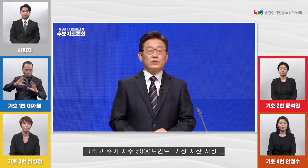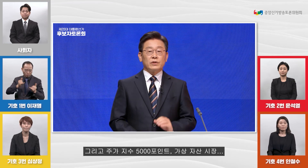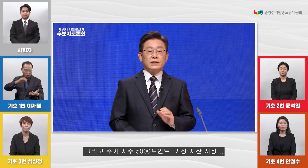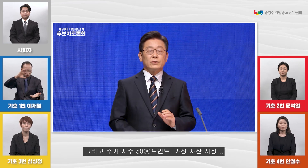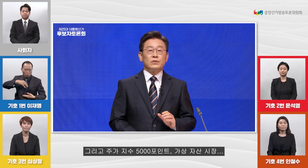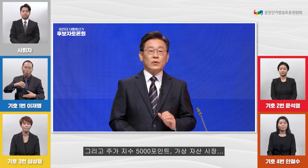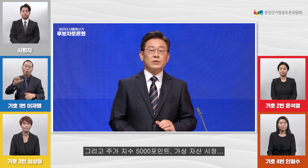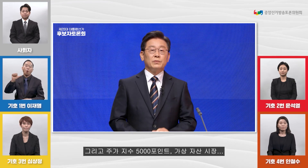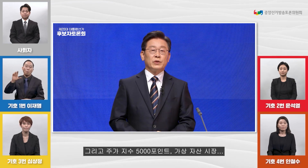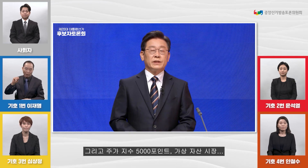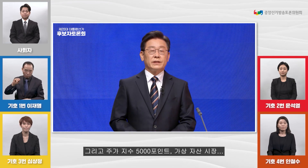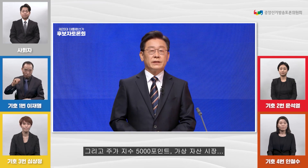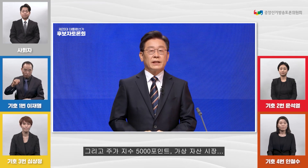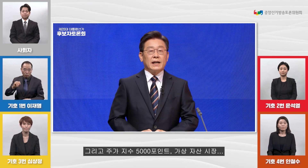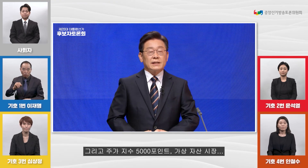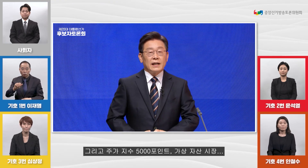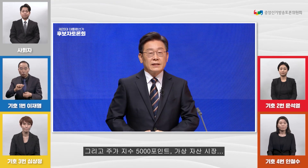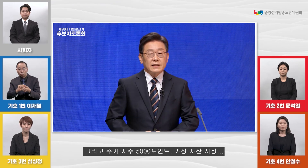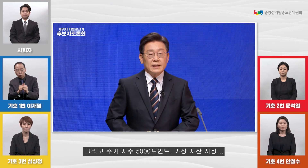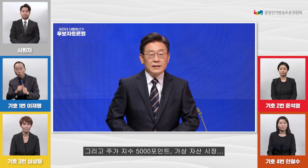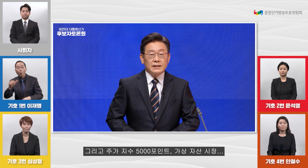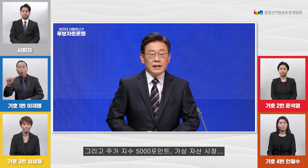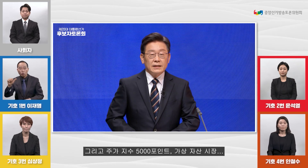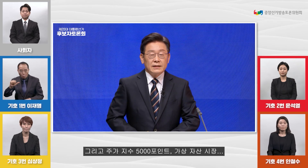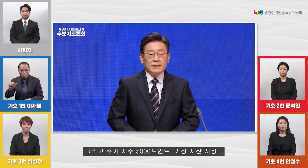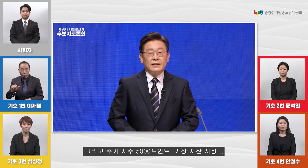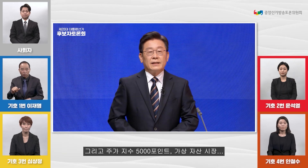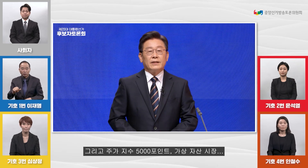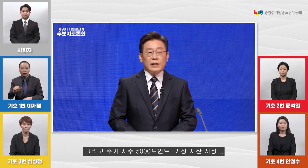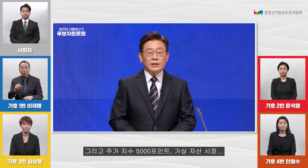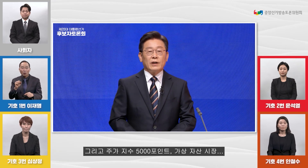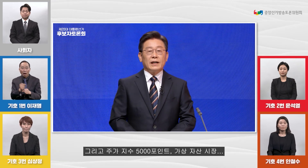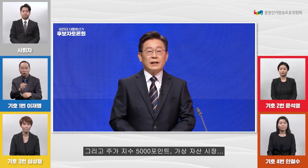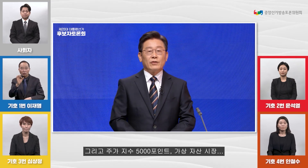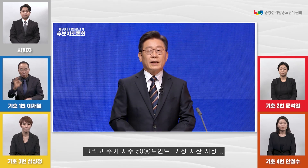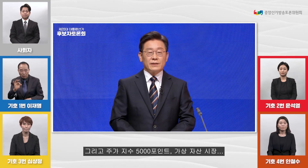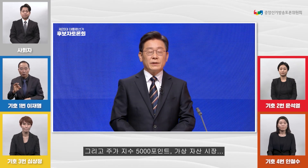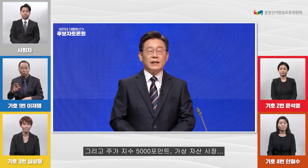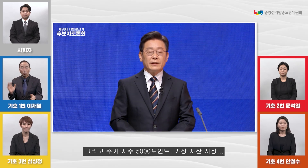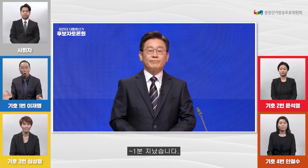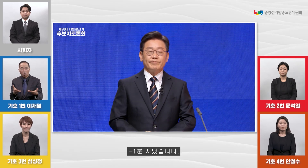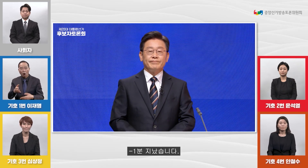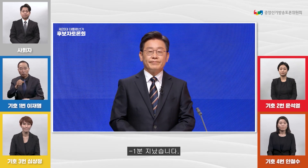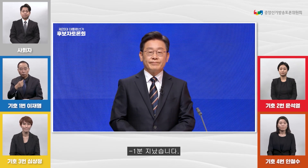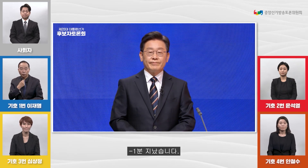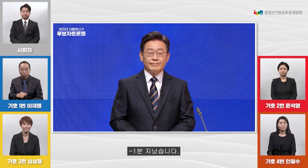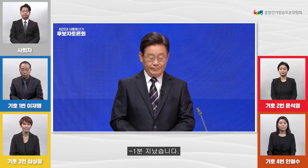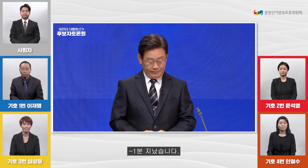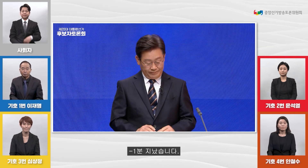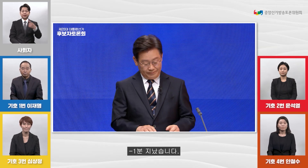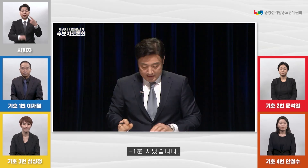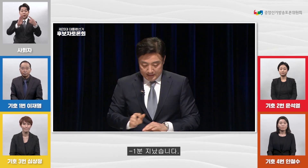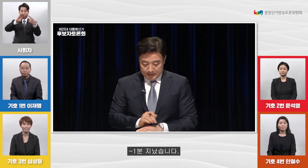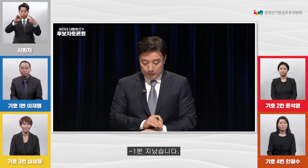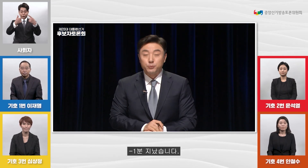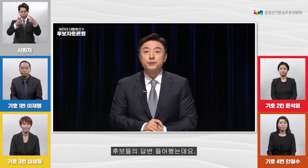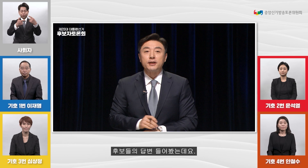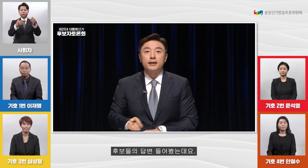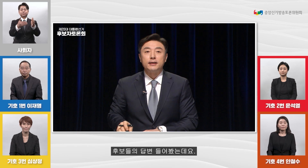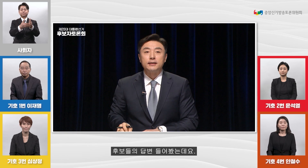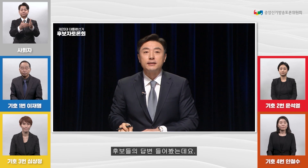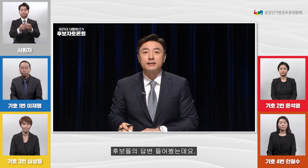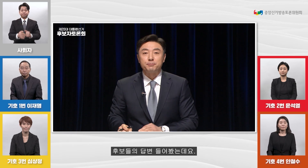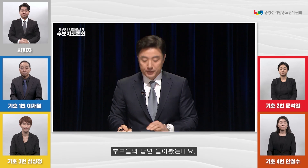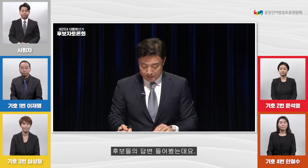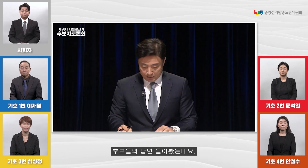그리고 주가지수 5,000포인트, 가상자산시장. 네, 1분 지났습니다. 네,